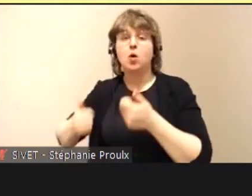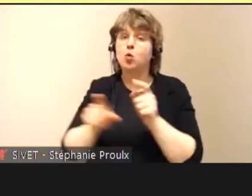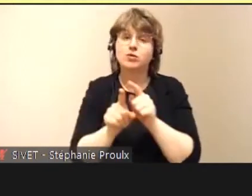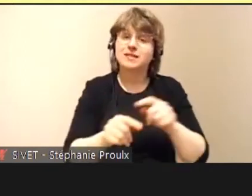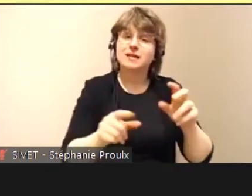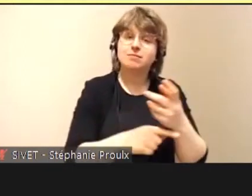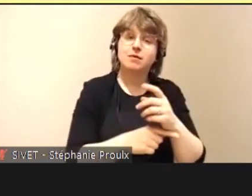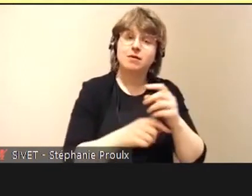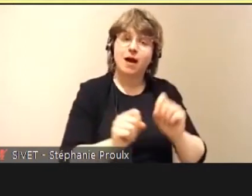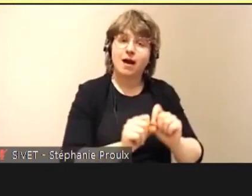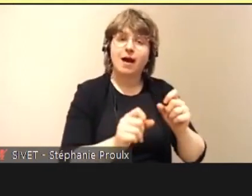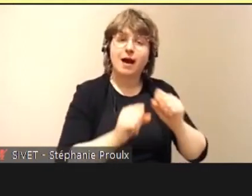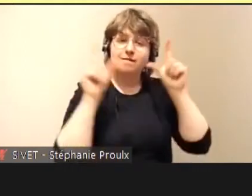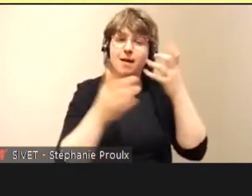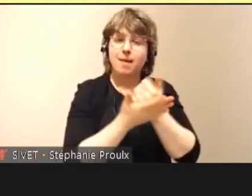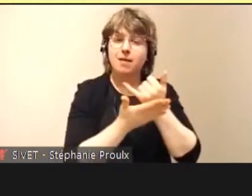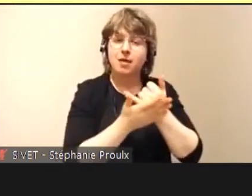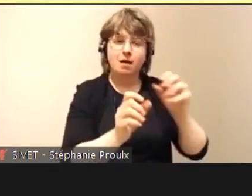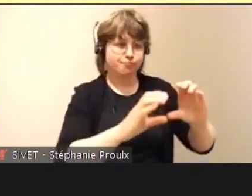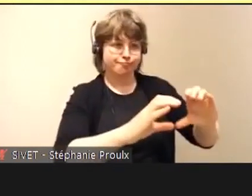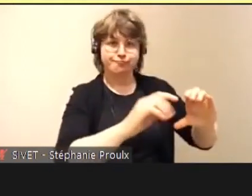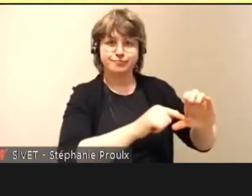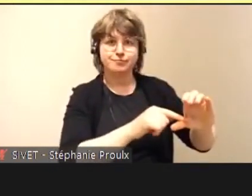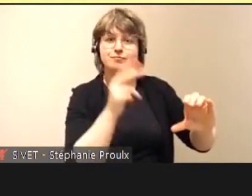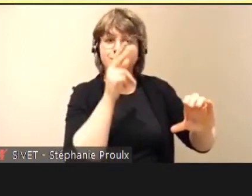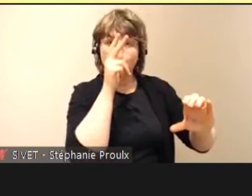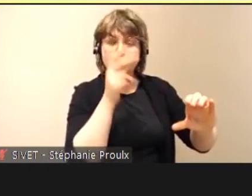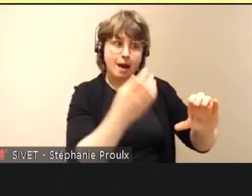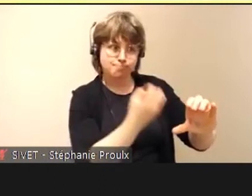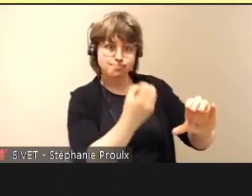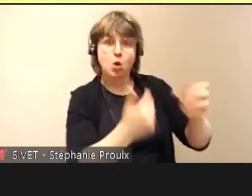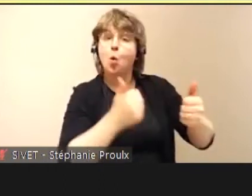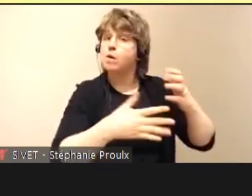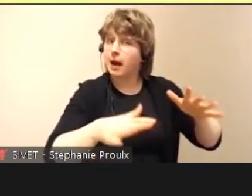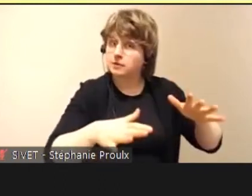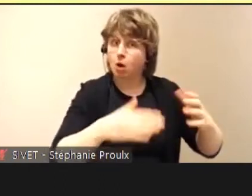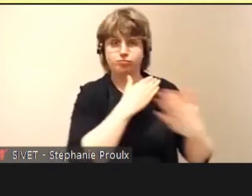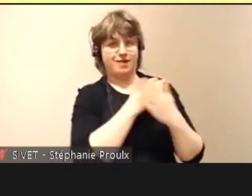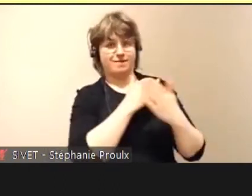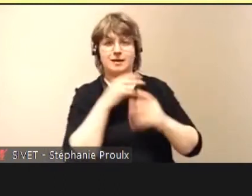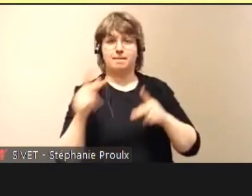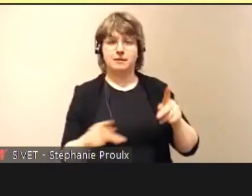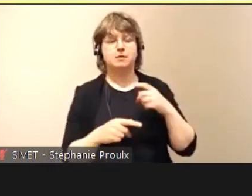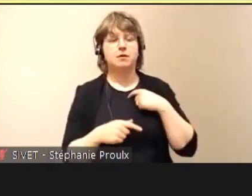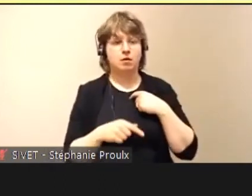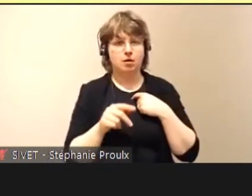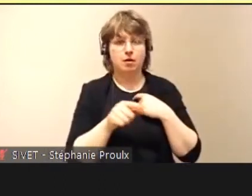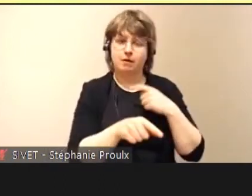vont émettre un son, mais qui vont aussi émettre une lumière ou une vibration pour que la personne